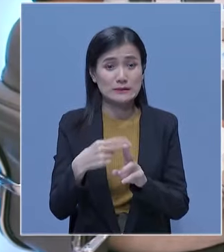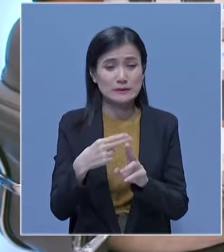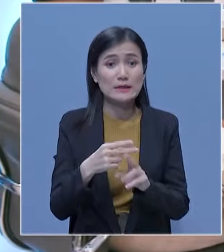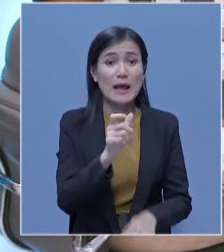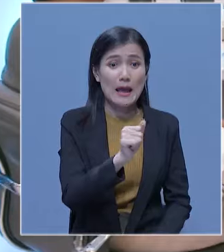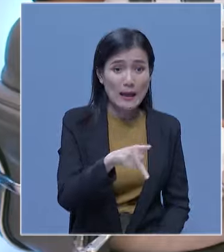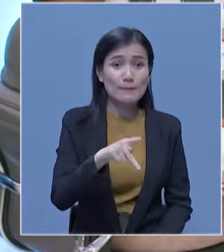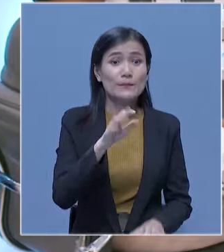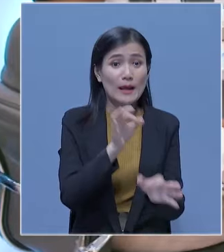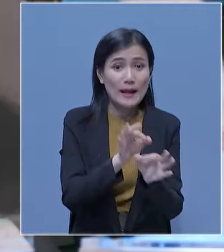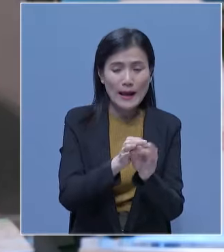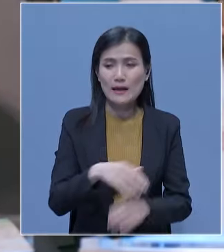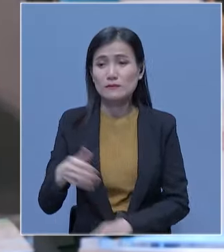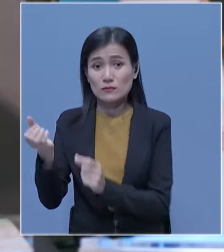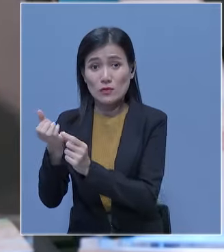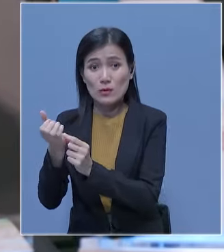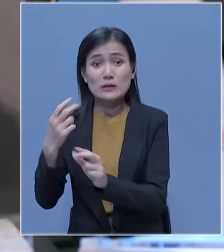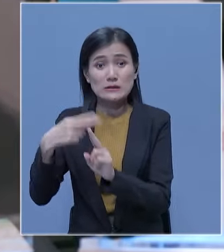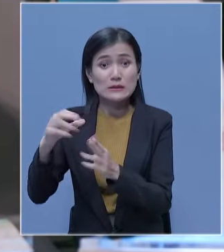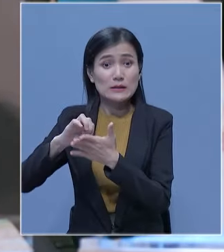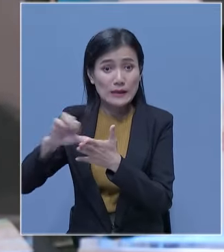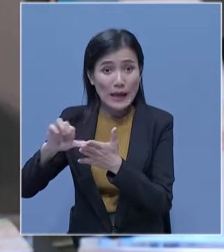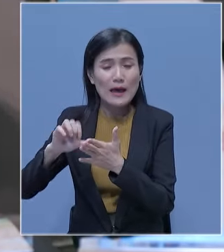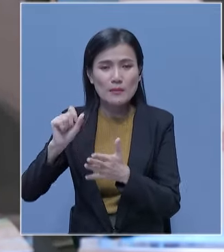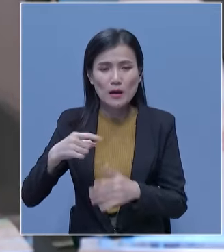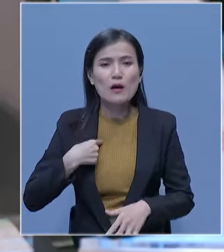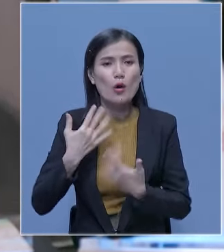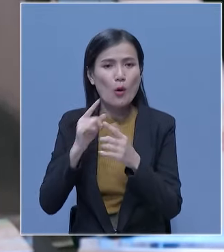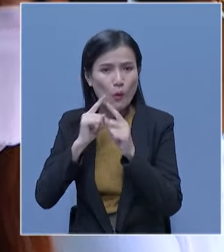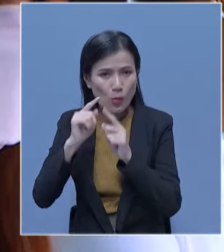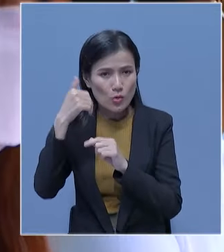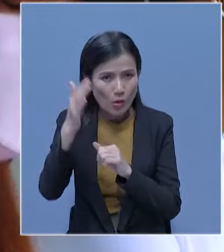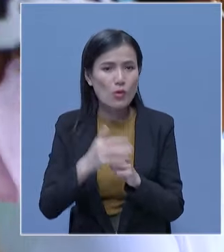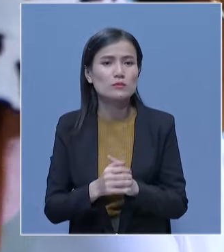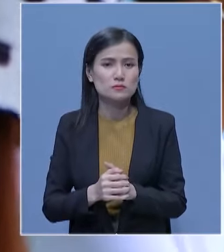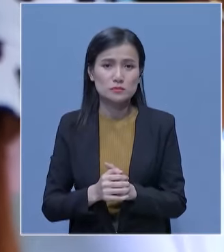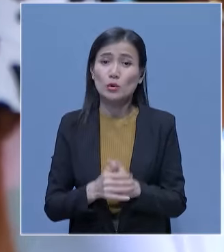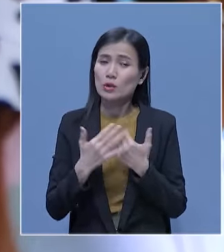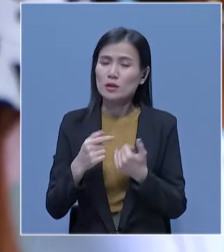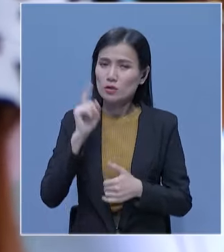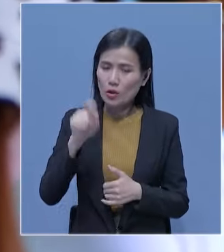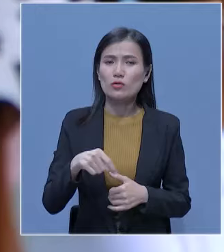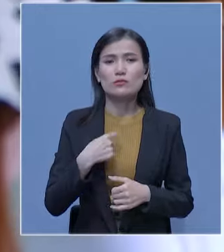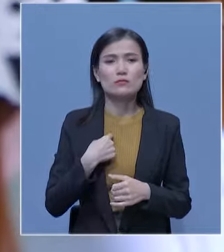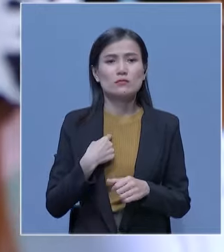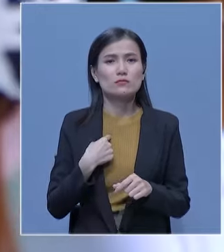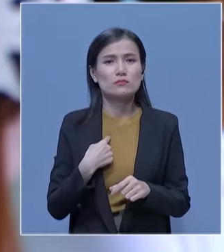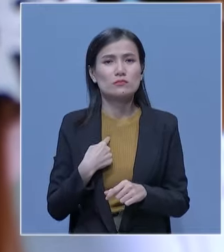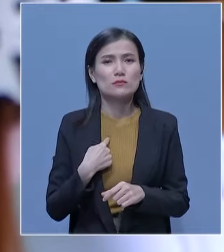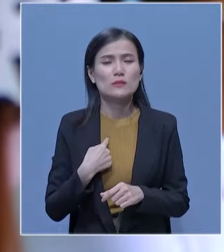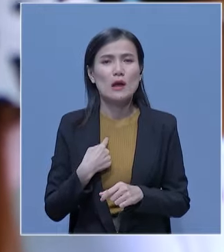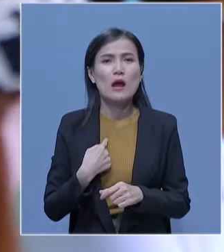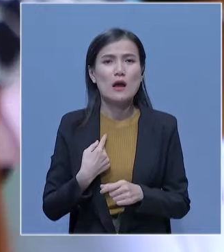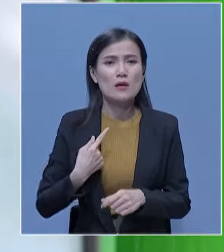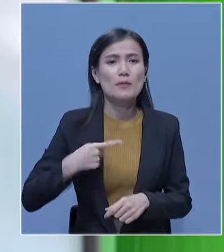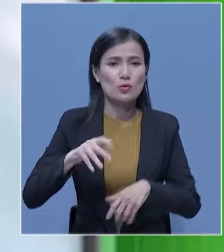แบงกิ้งไม่ให้เป็นภาระกับประชาชนเกินจำเป็นนะครับโดยให้มีรายการส่งเสริมการขายที่เหมาะสมและเป็นประโยชน์มากที่สุดต่อไปนะ